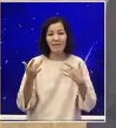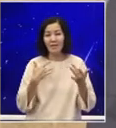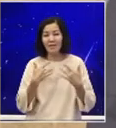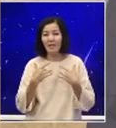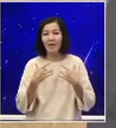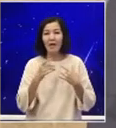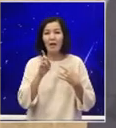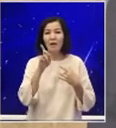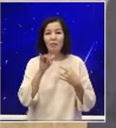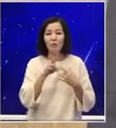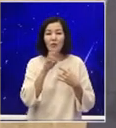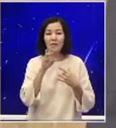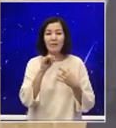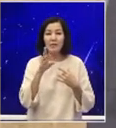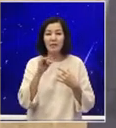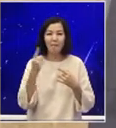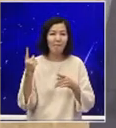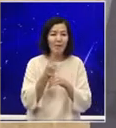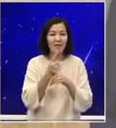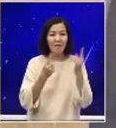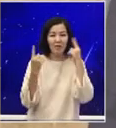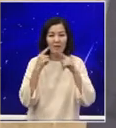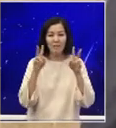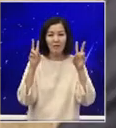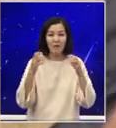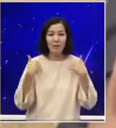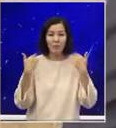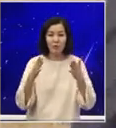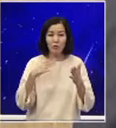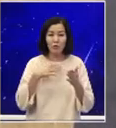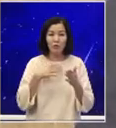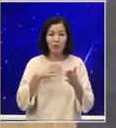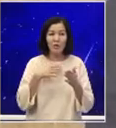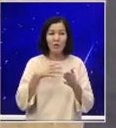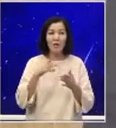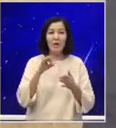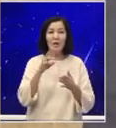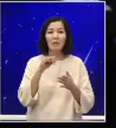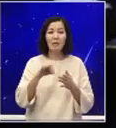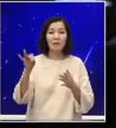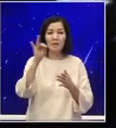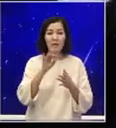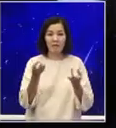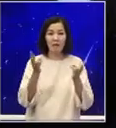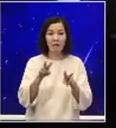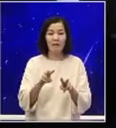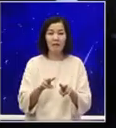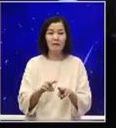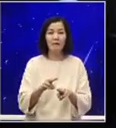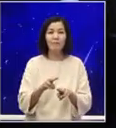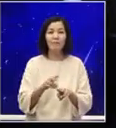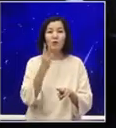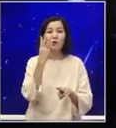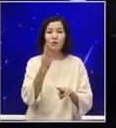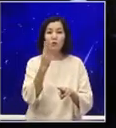Насыр әл-Фарабиді қойып отырған. Алла бұйыртса, Бекен Римов атының театрын тарихында қалып отырған. Қойылымда әл-Фарабидің үш